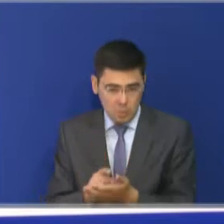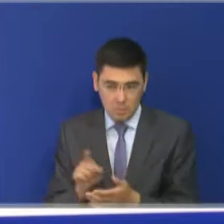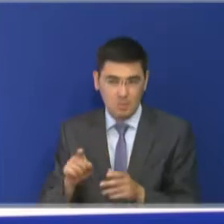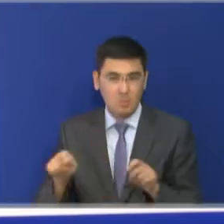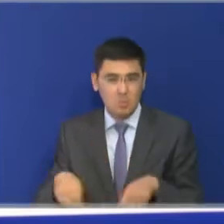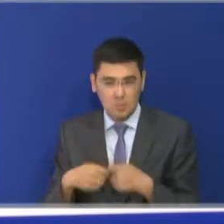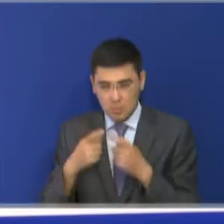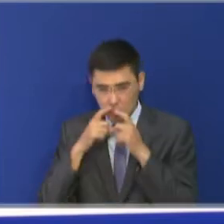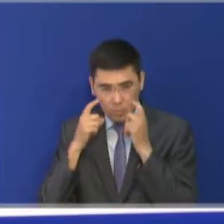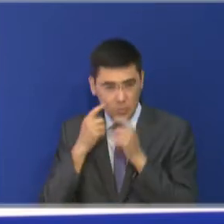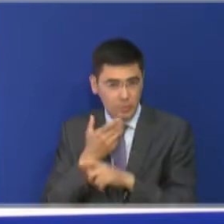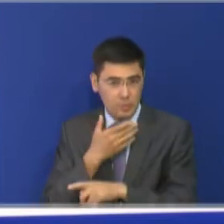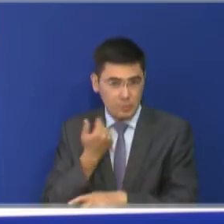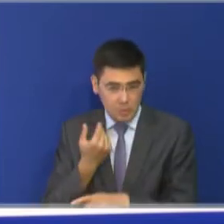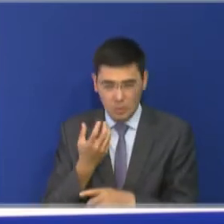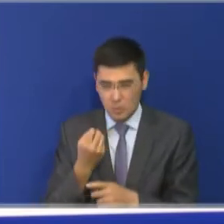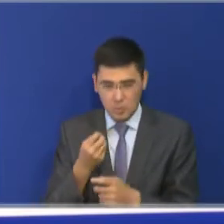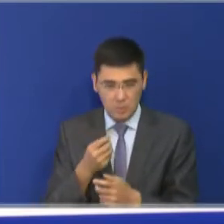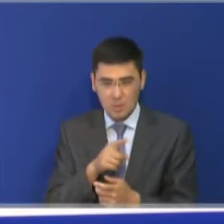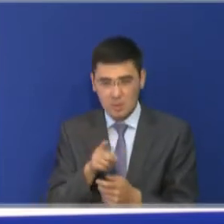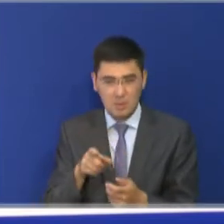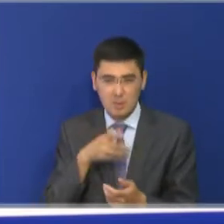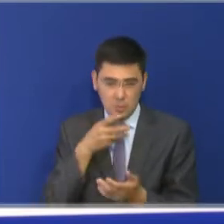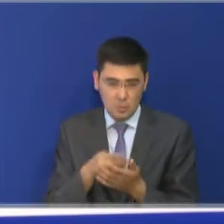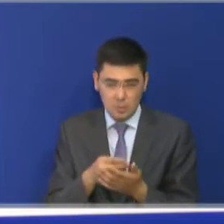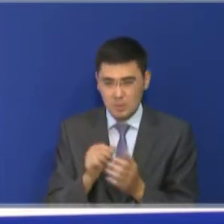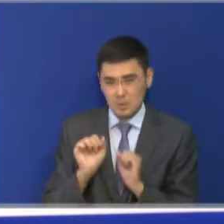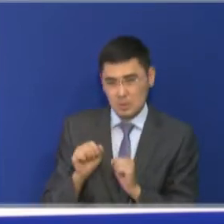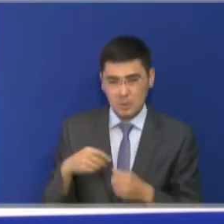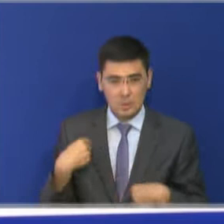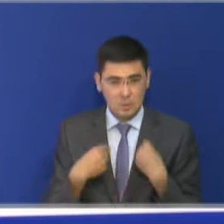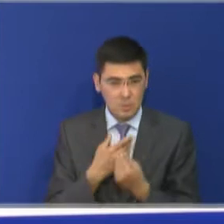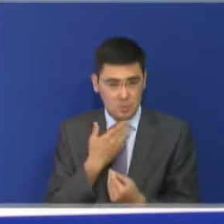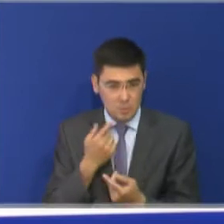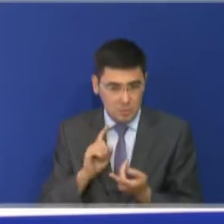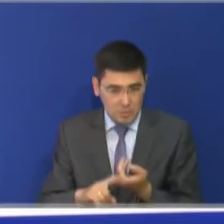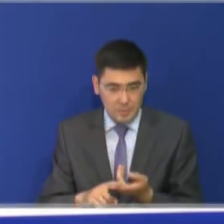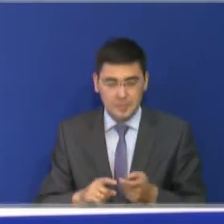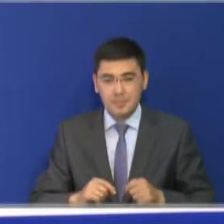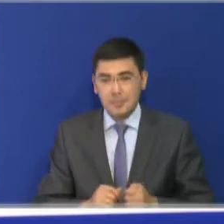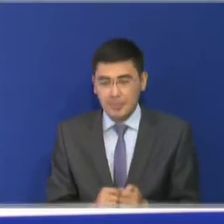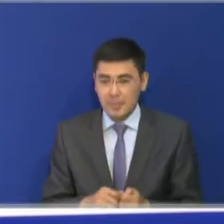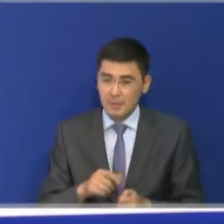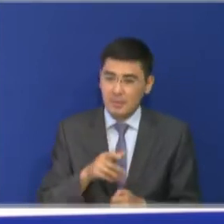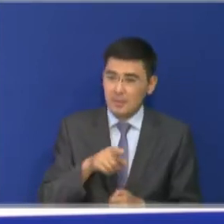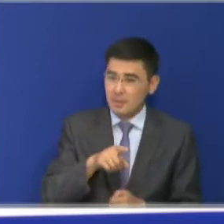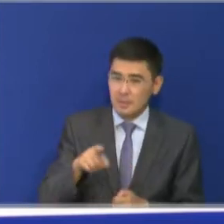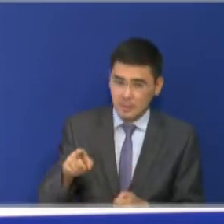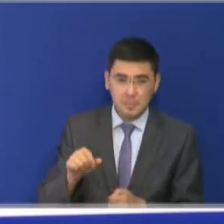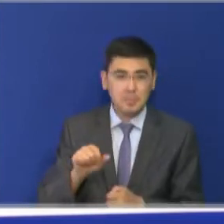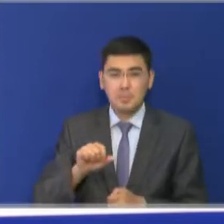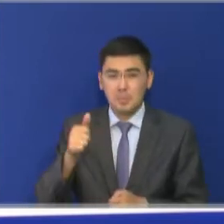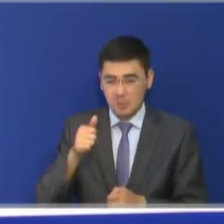бұзу және жеке қорғаныс құралдарының жоқтығы 12 делінген хабарламада. Әуелі барлық кәсіп иелеріне ескерту